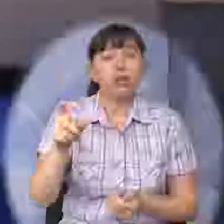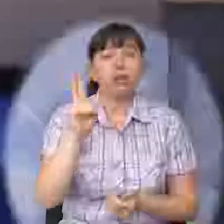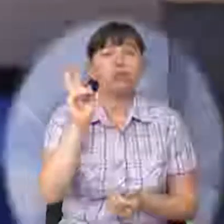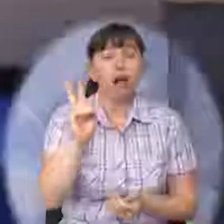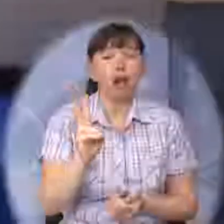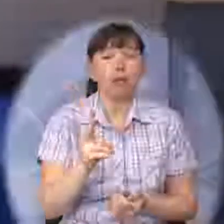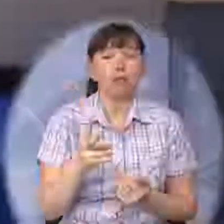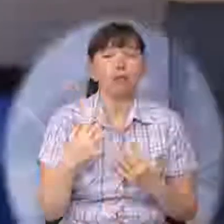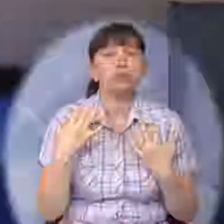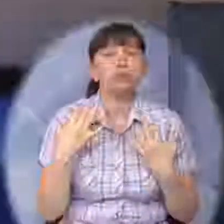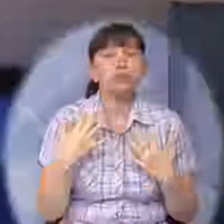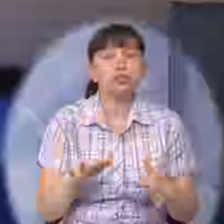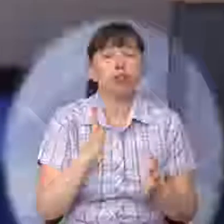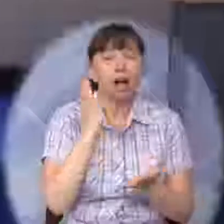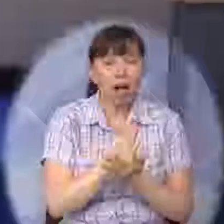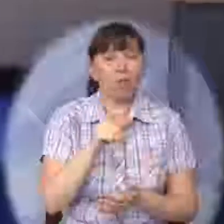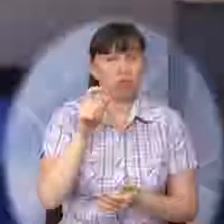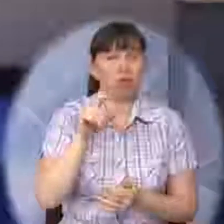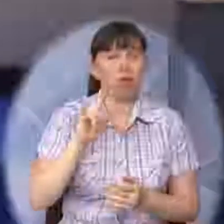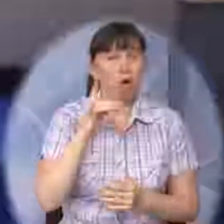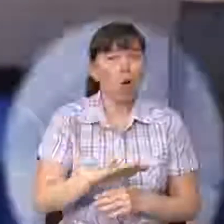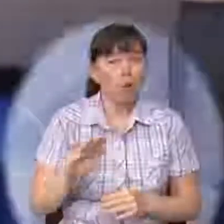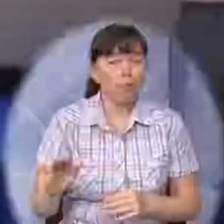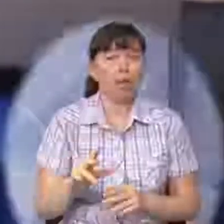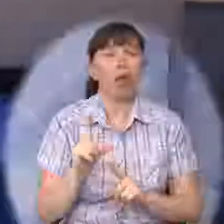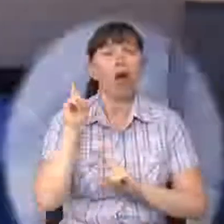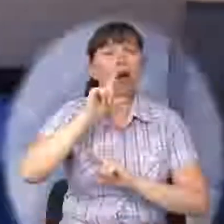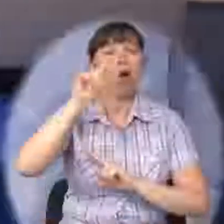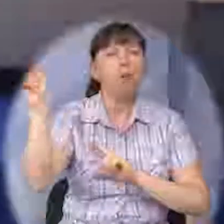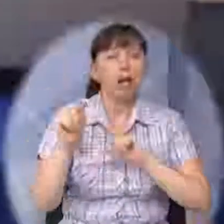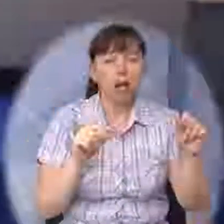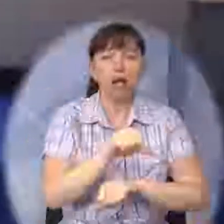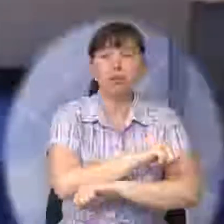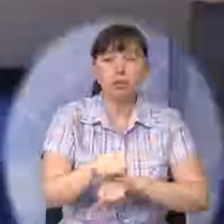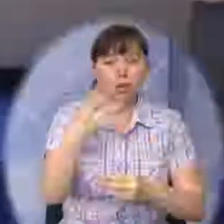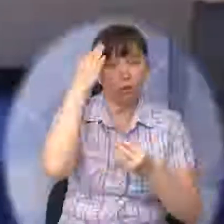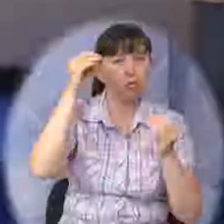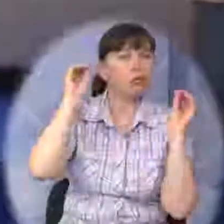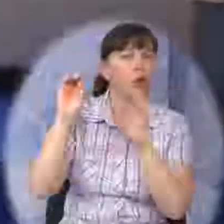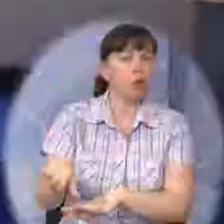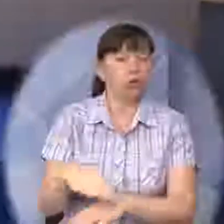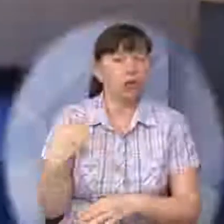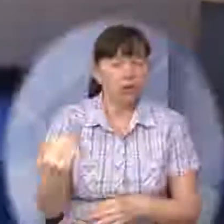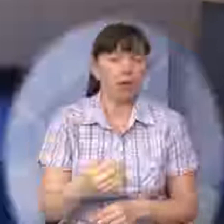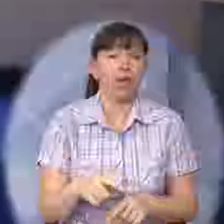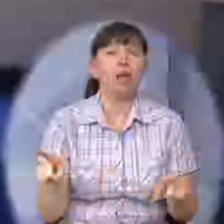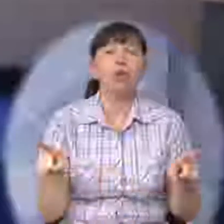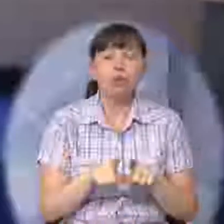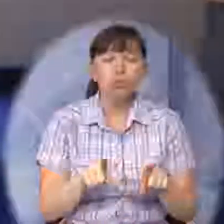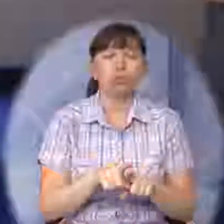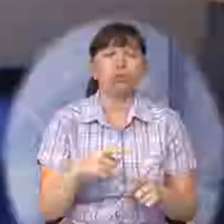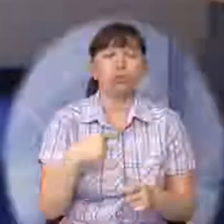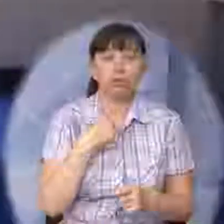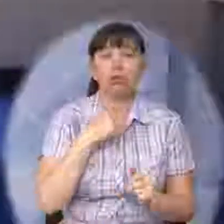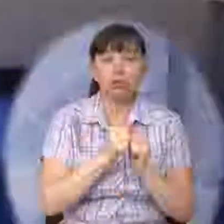Vârstnici care, deși au copii, au plecat undeva copiii și au uitat de ei, necădând la faptul că